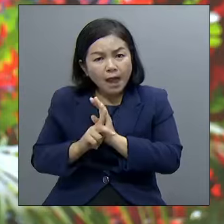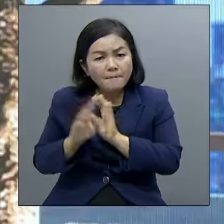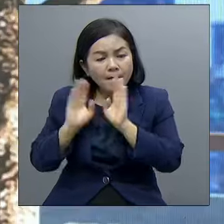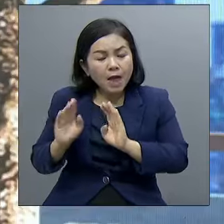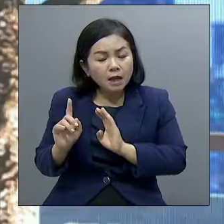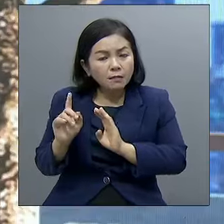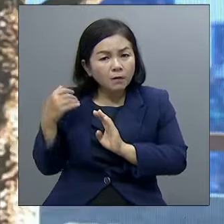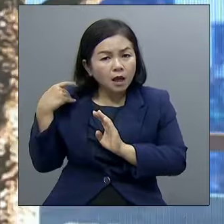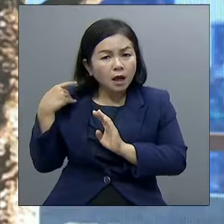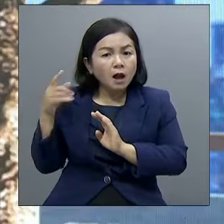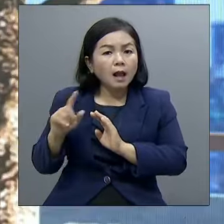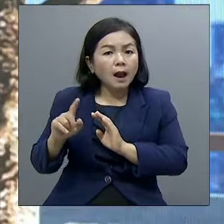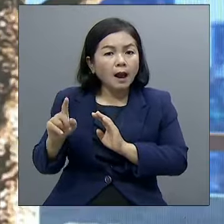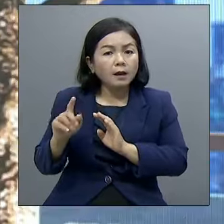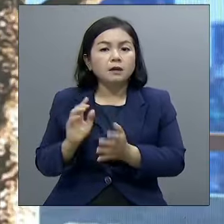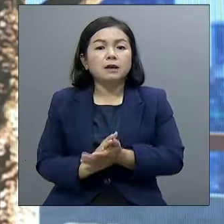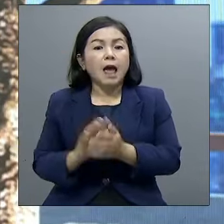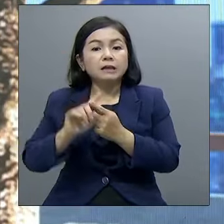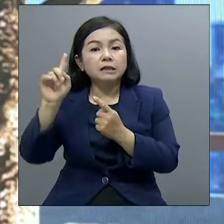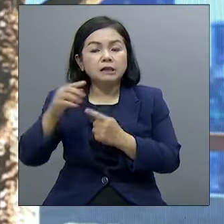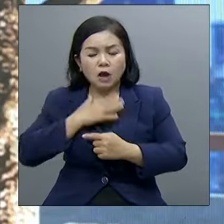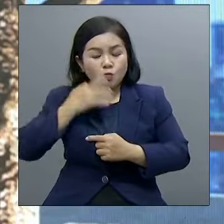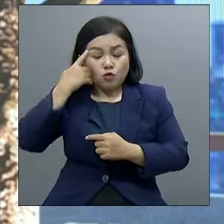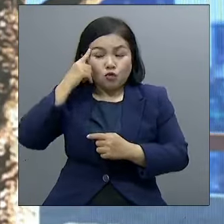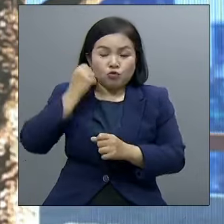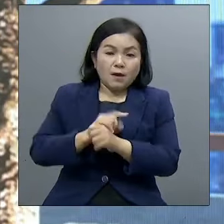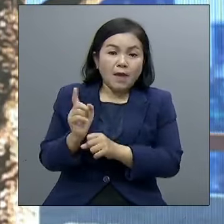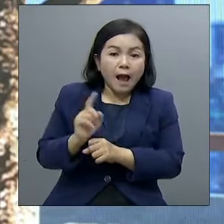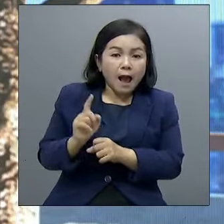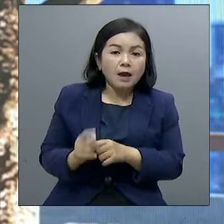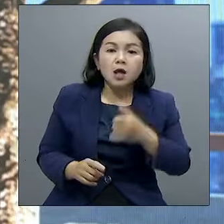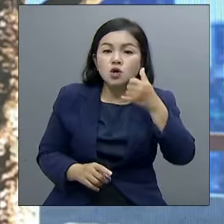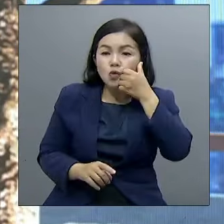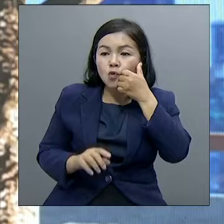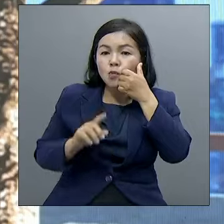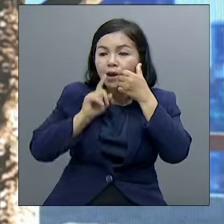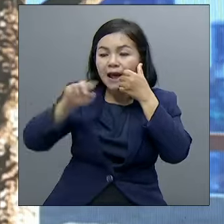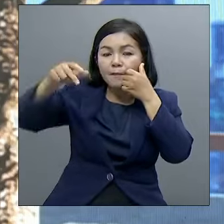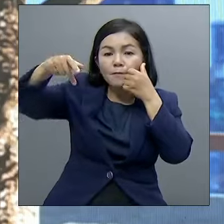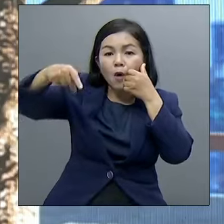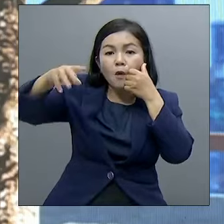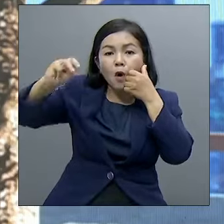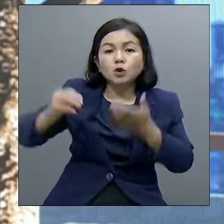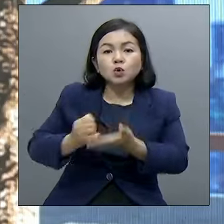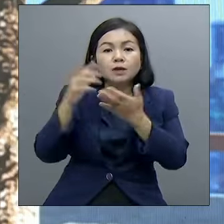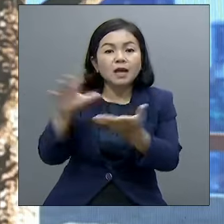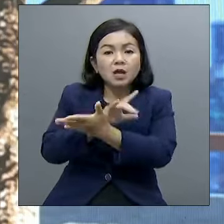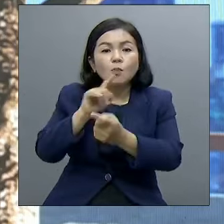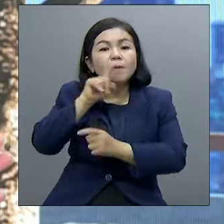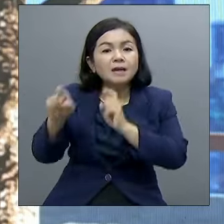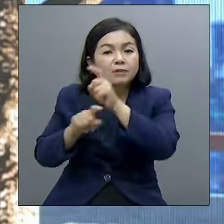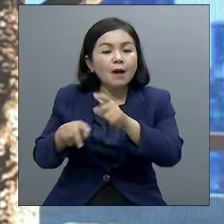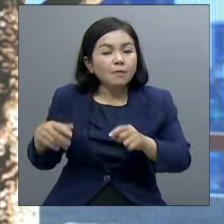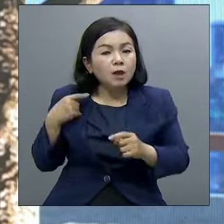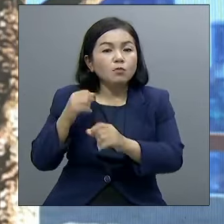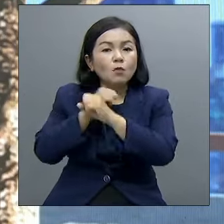ได้บ้าง อันดับแรกเลยนะครับถ้าเราไม่รู้จะทำยังไงเนาะอันนี้เราสามารถโทรไปที่พม.นะในเรื่องของศูนย์ช่วยเหลือสังคมของพม.เนี่ยเขาจะเรื่องของคุ้ม